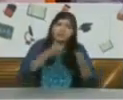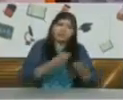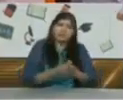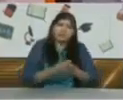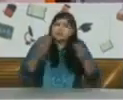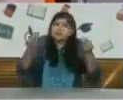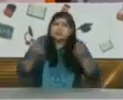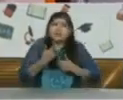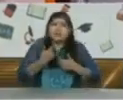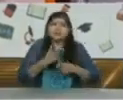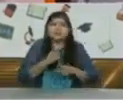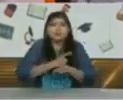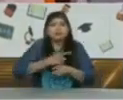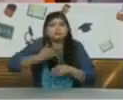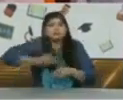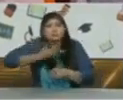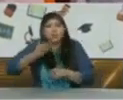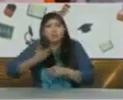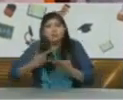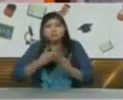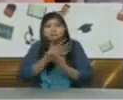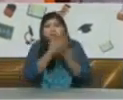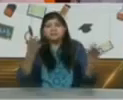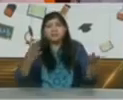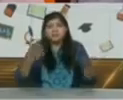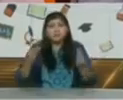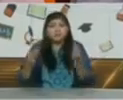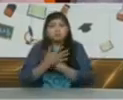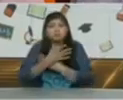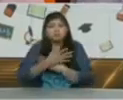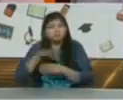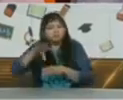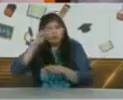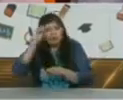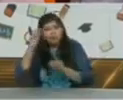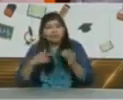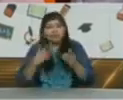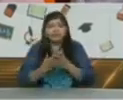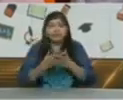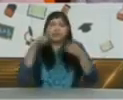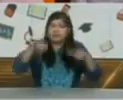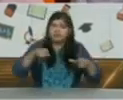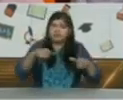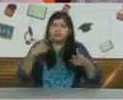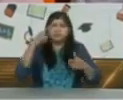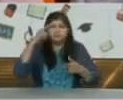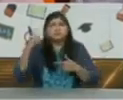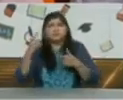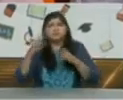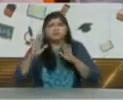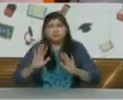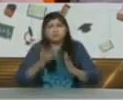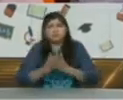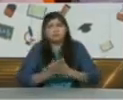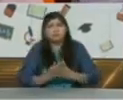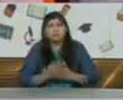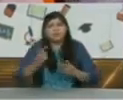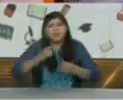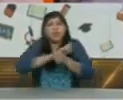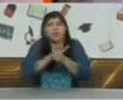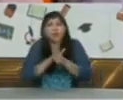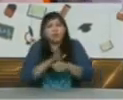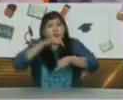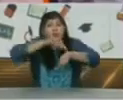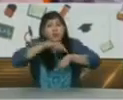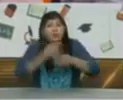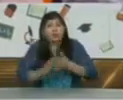ही कितना कुछ सीख सकते हैं। आपको भी लगता ही होगा, कोरोना काल